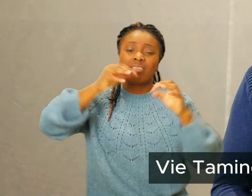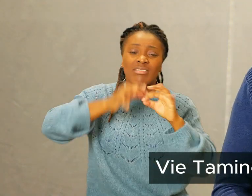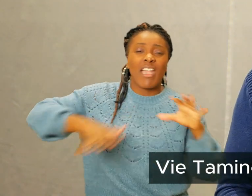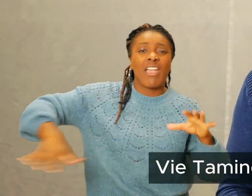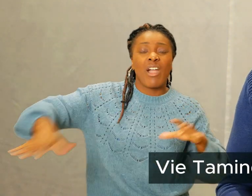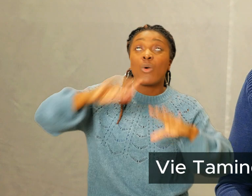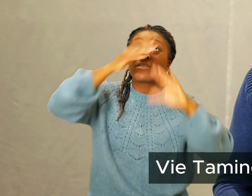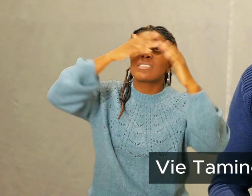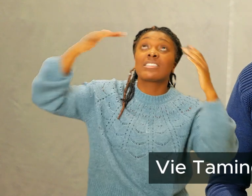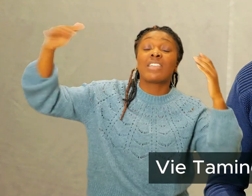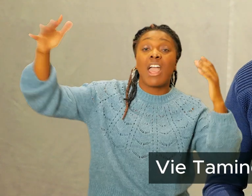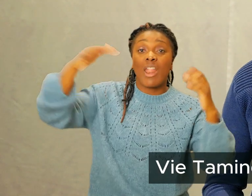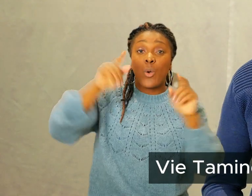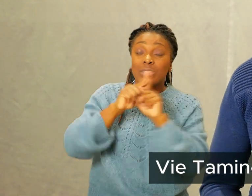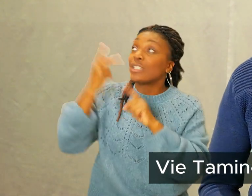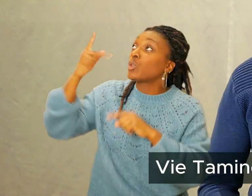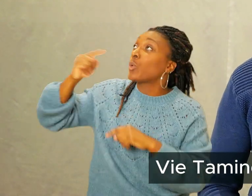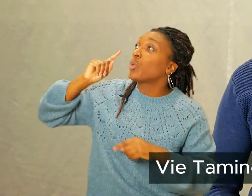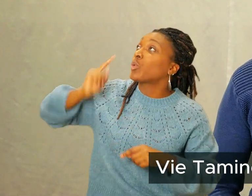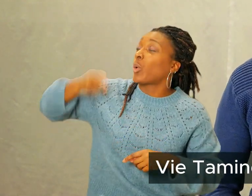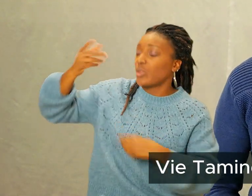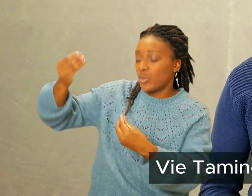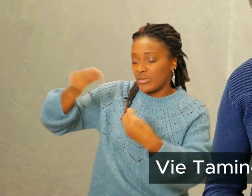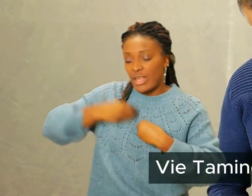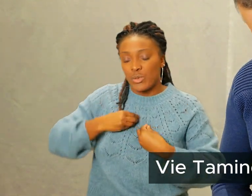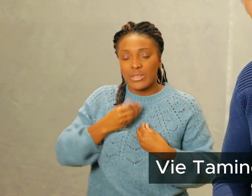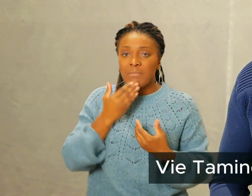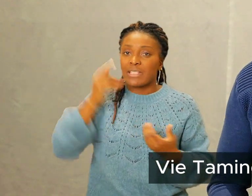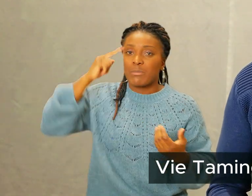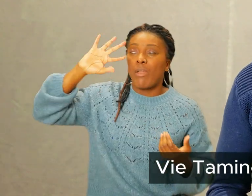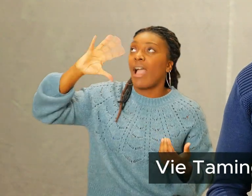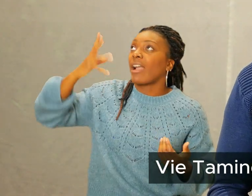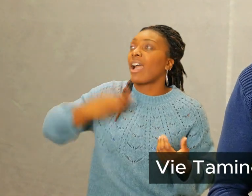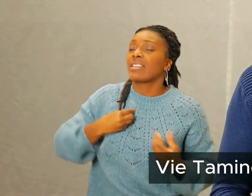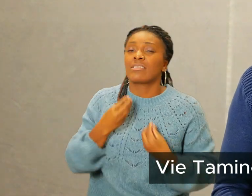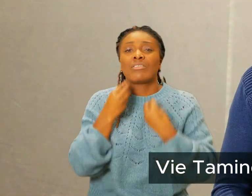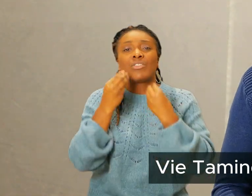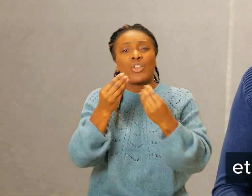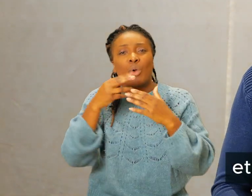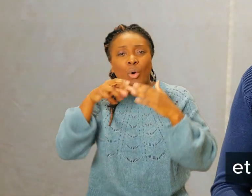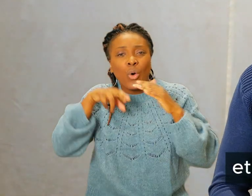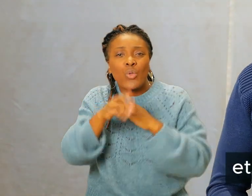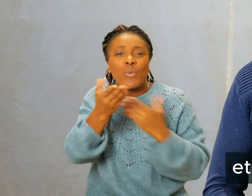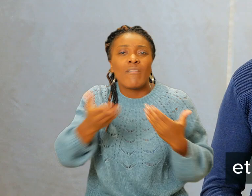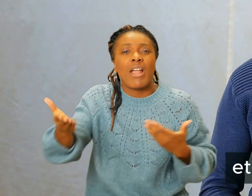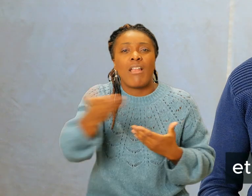nous avons reçue en ton nom. Ce n'est que grâce, Seigneur. Merci de renouveler tes enfants aujourd'hui dans